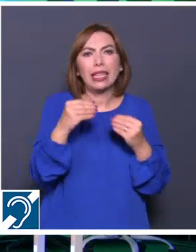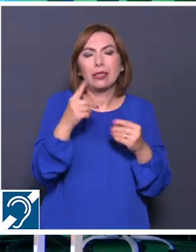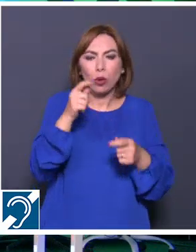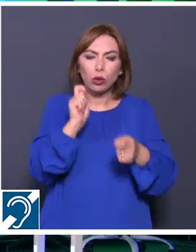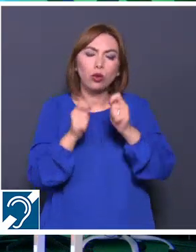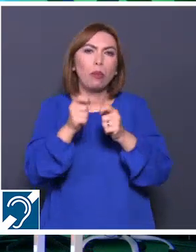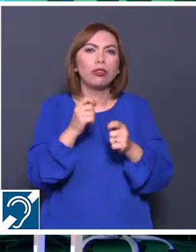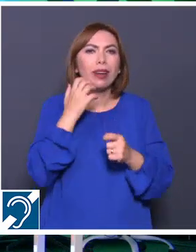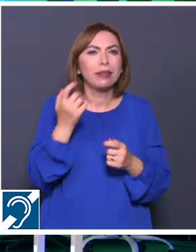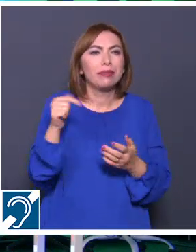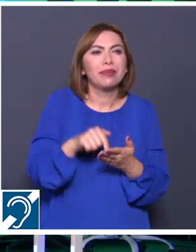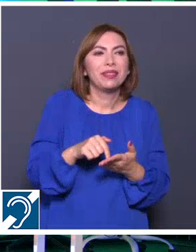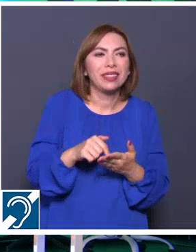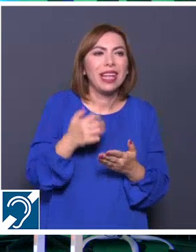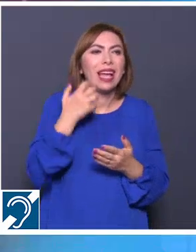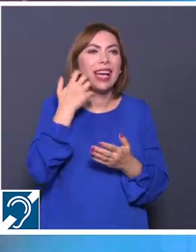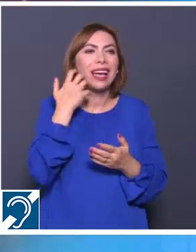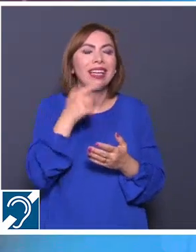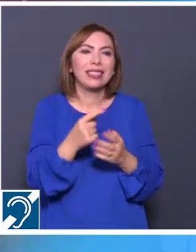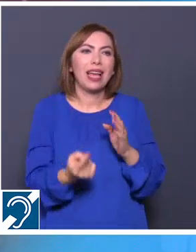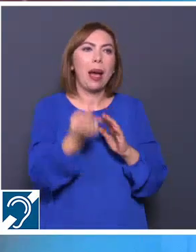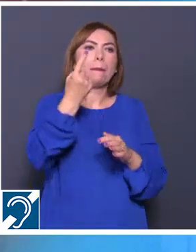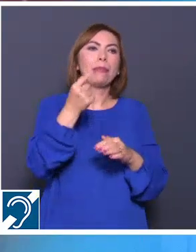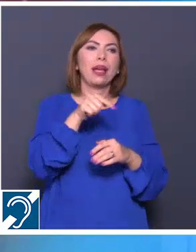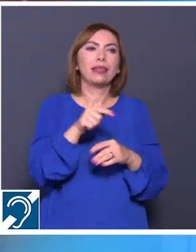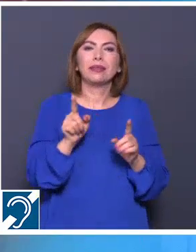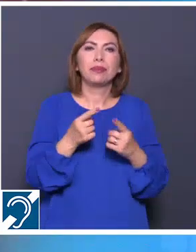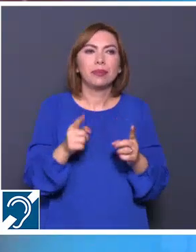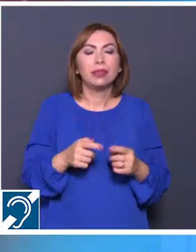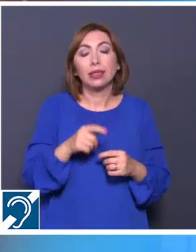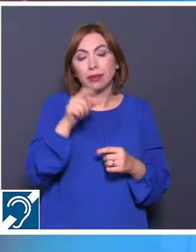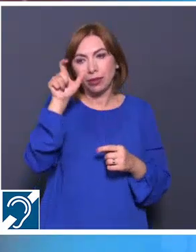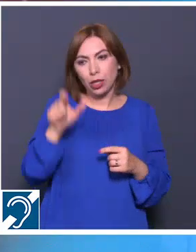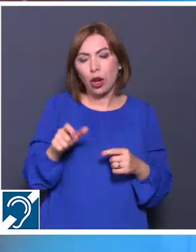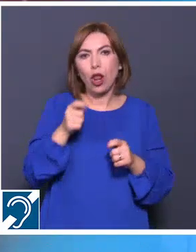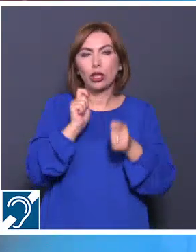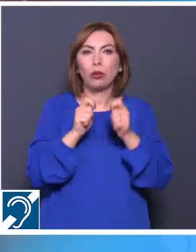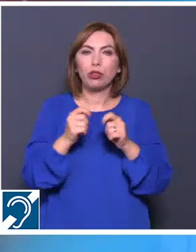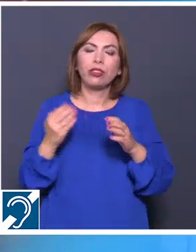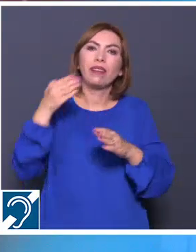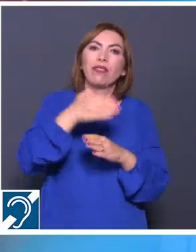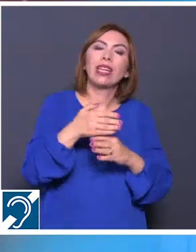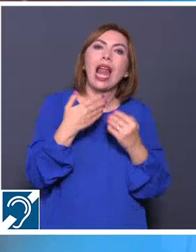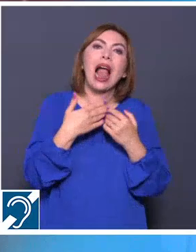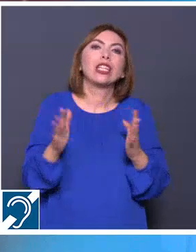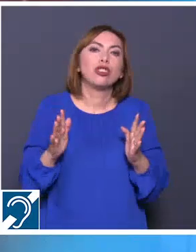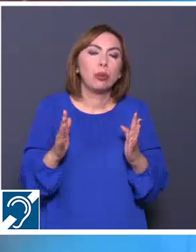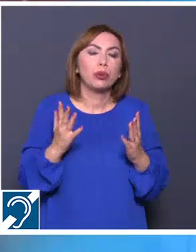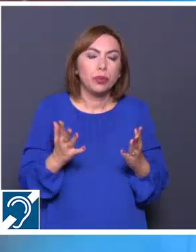toboșarului, unde intervine? Când apare el în piesă? Rolul toboșarului, în mod normal, intervine la